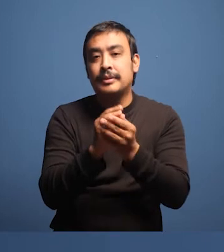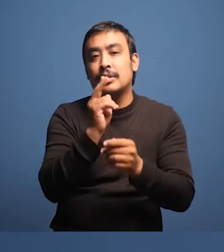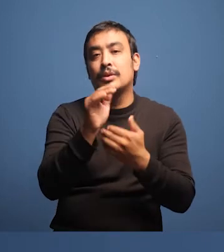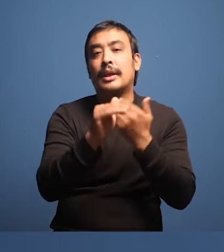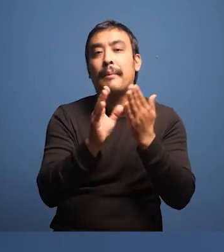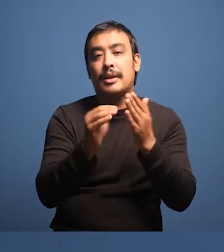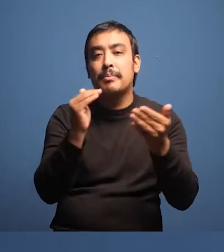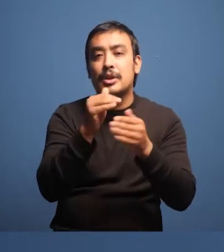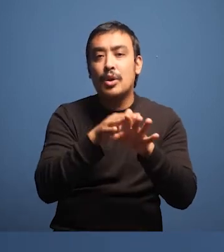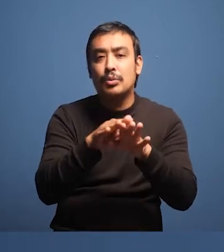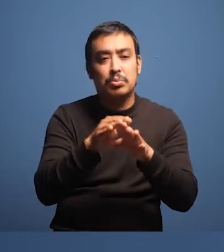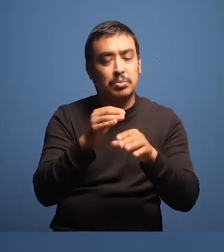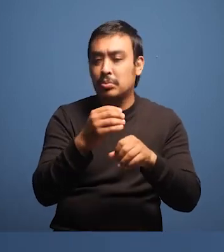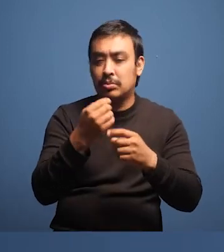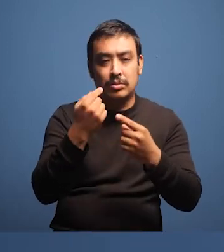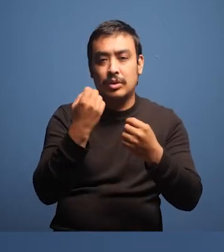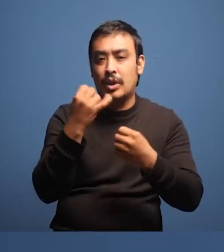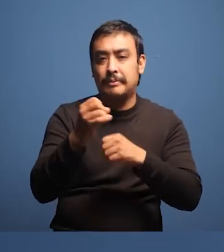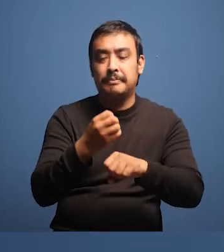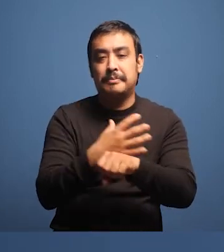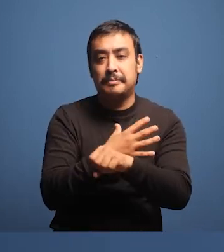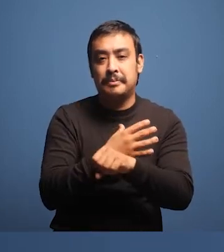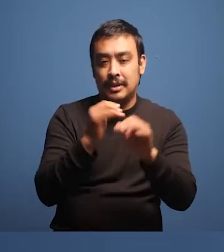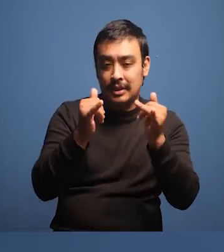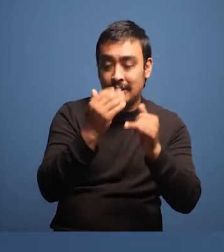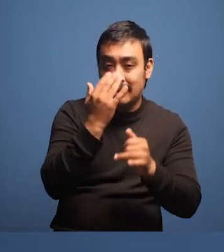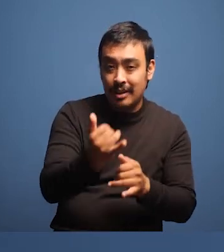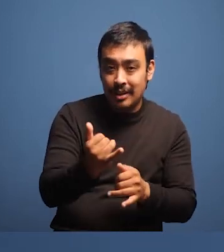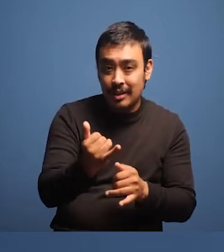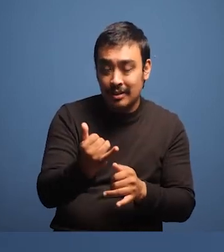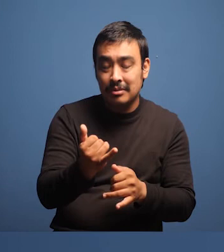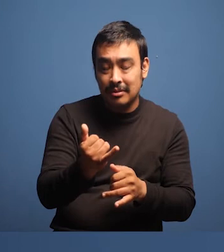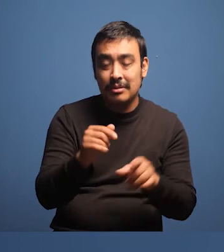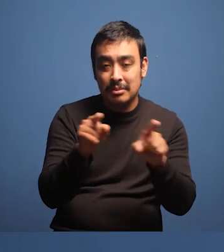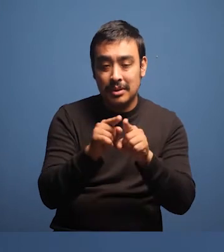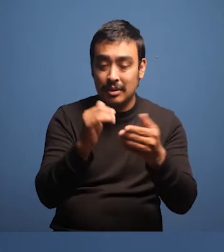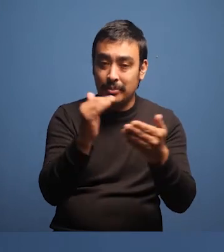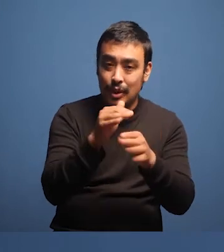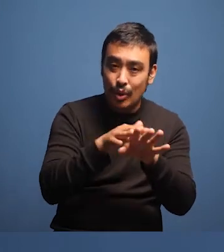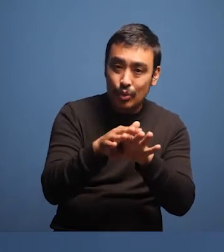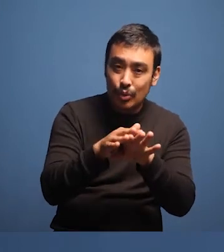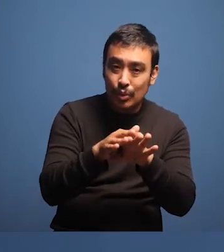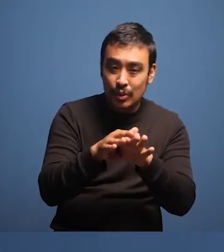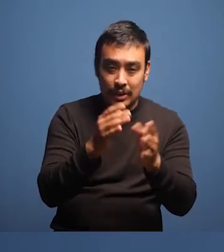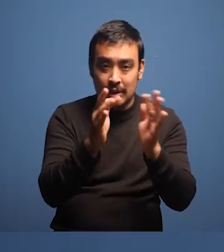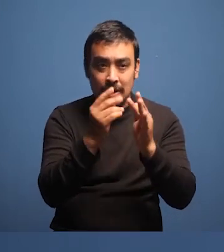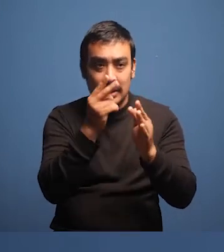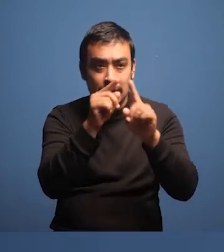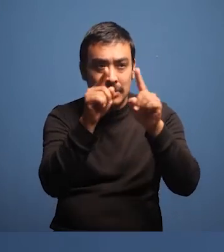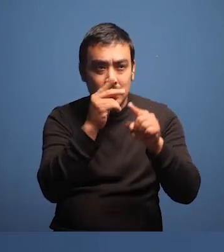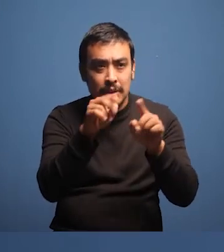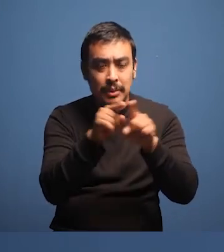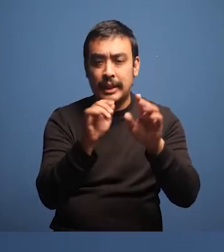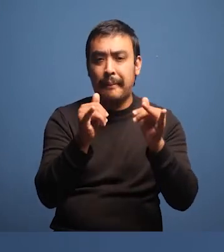चाहिँ बच्चाहरूमा झन् नेगेटिभ इफेक्ट हुन्छ। अफकोर्स त्यो गेमहरूको कारणले तपाईँले मैले अघि पनि भने बच्चाहरूको स्क्रिन टाइम भनेको गेममा पनि इन्भल्भ हुन्छ, त्यही